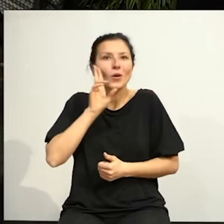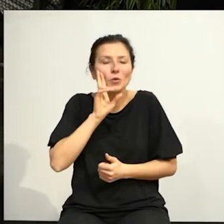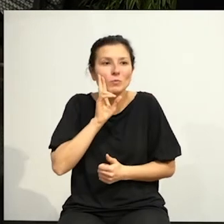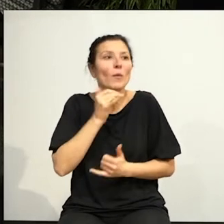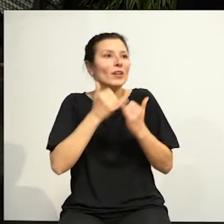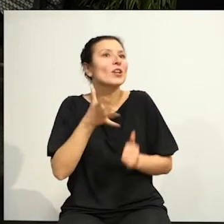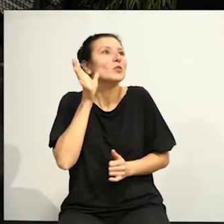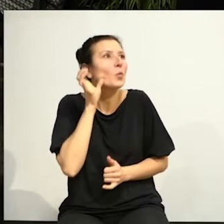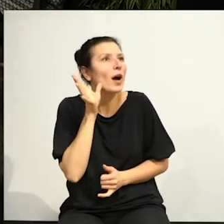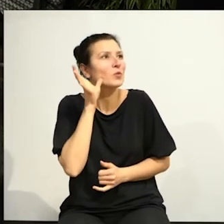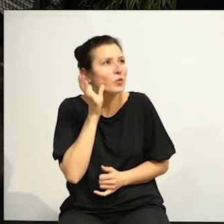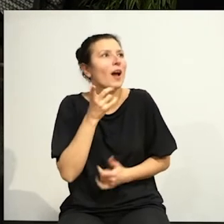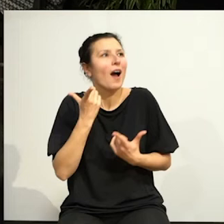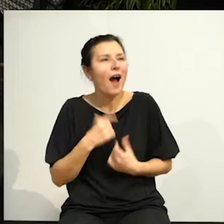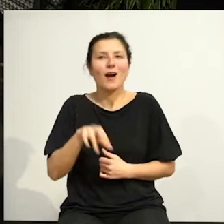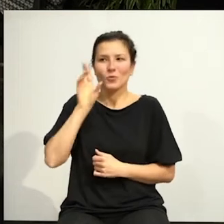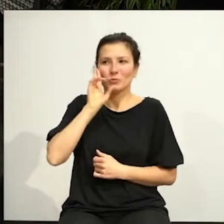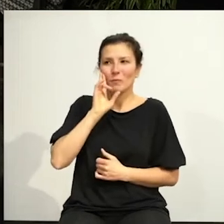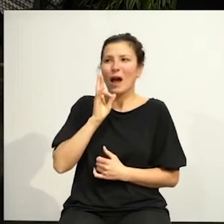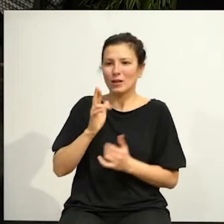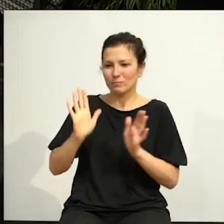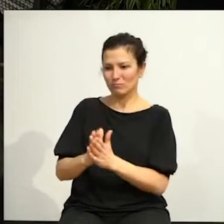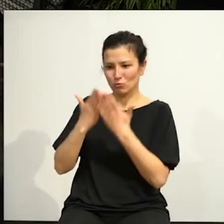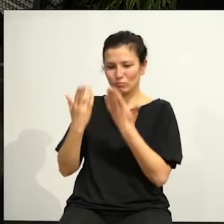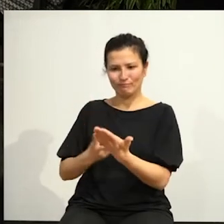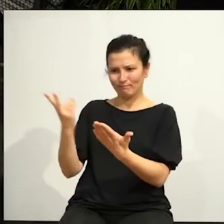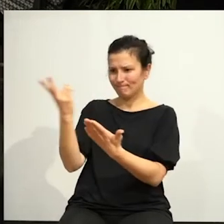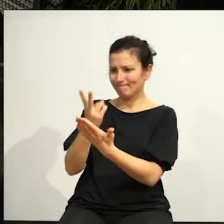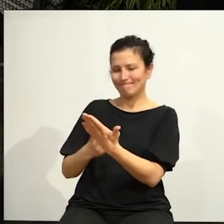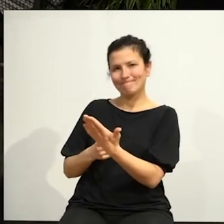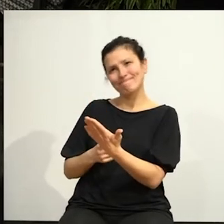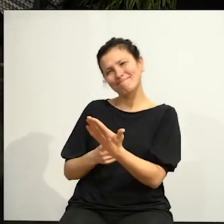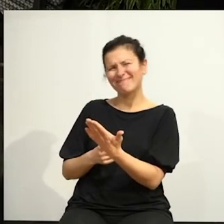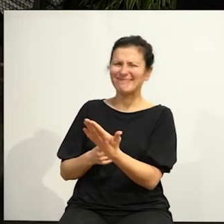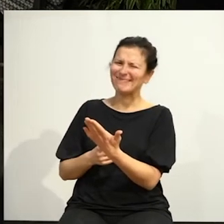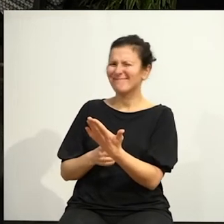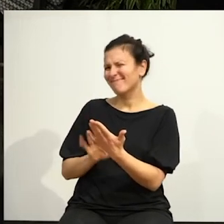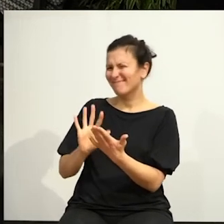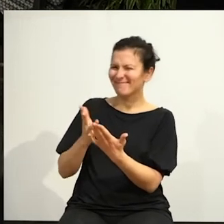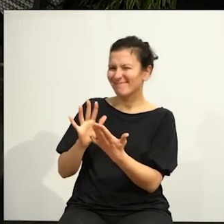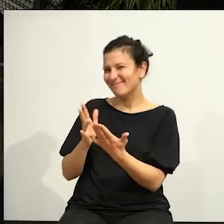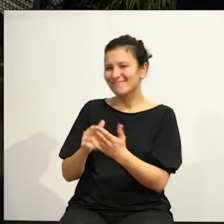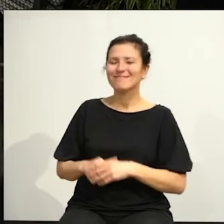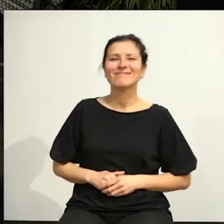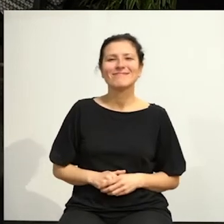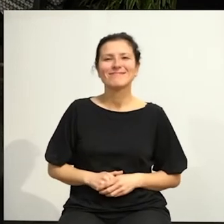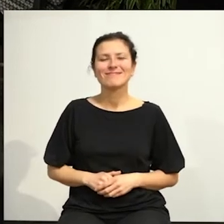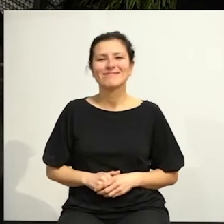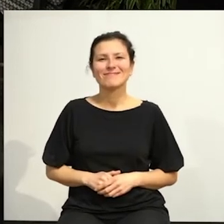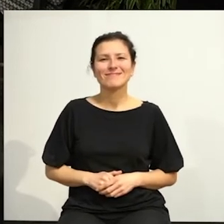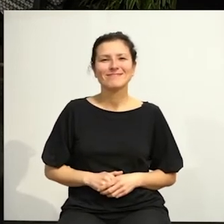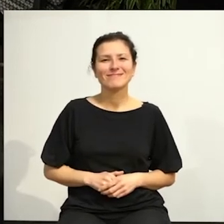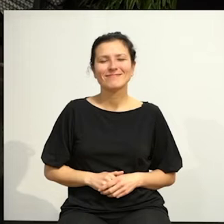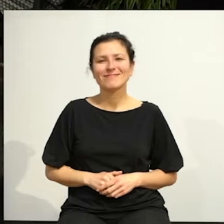kiedy słyszy, ale żeby już sięgnąć po tomik, no to niekoniecznie. I niech mi będzie